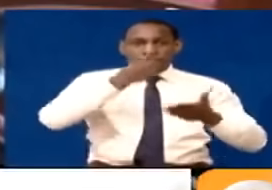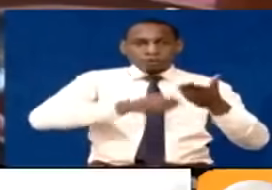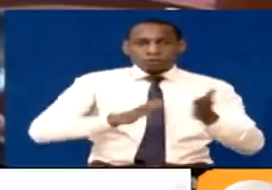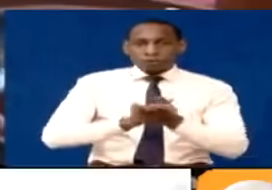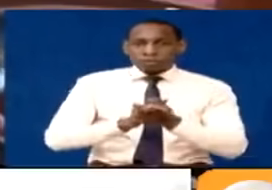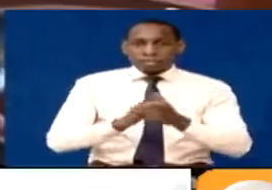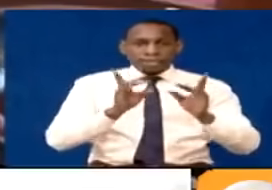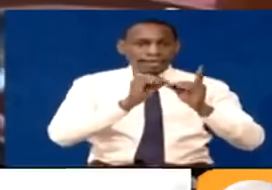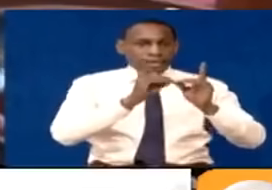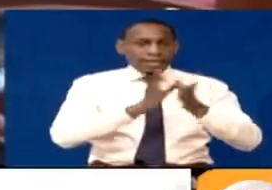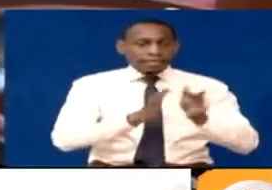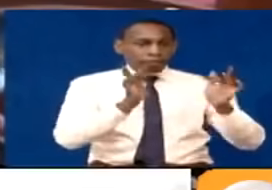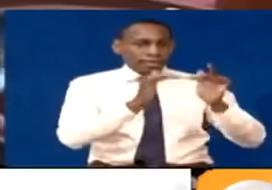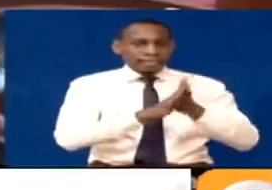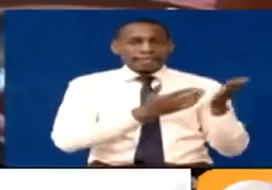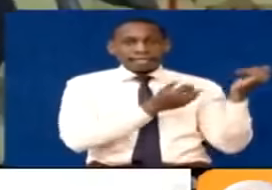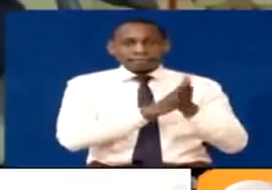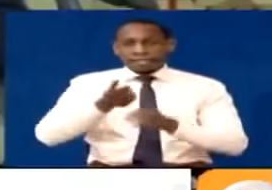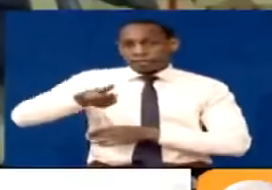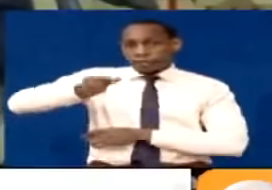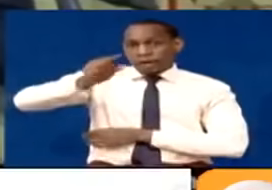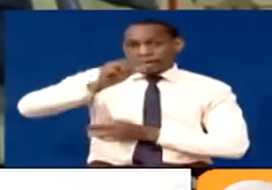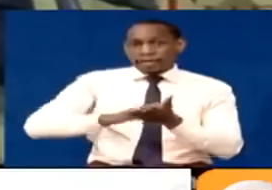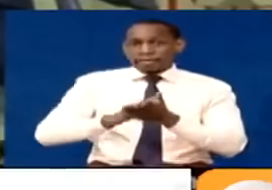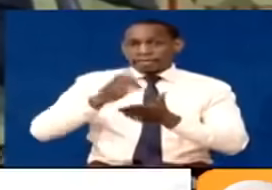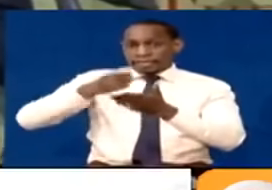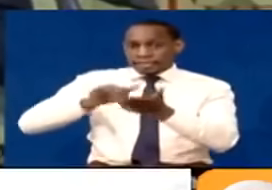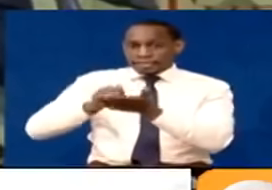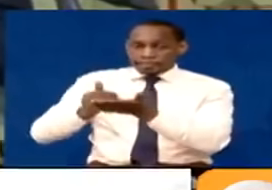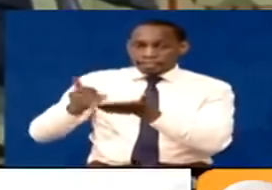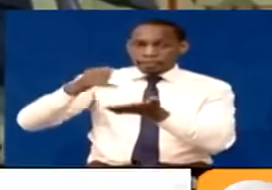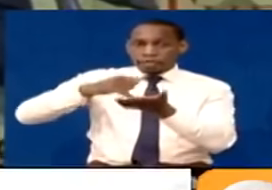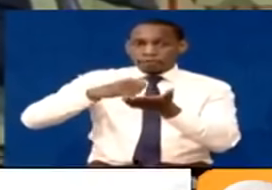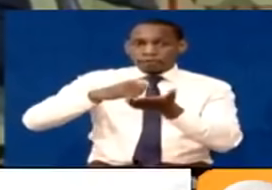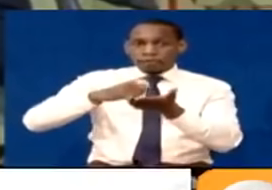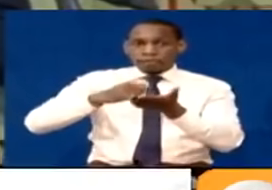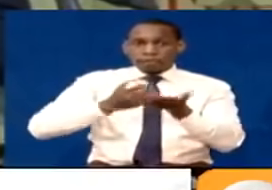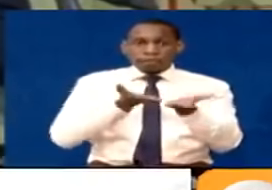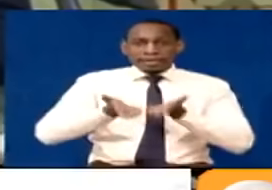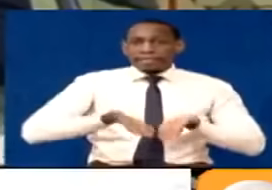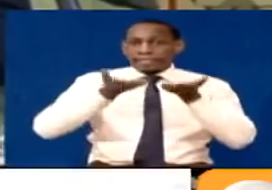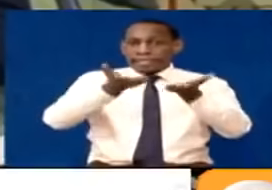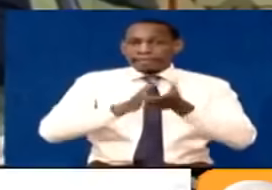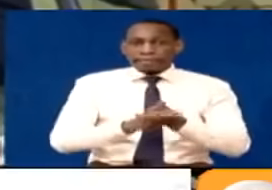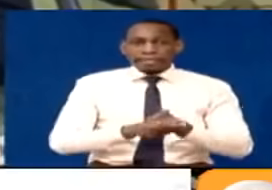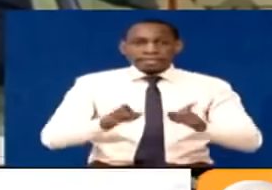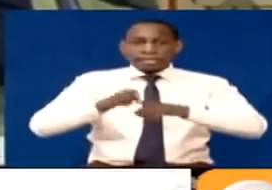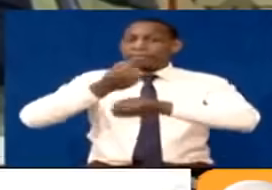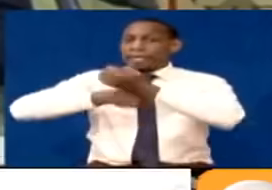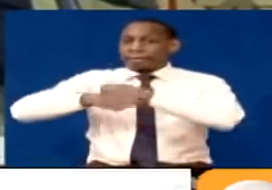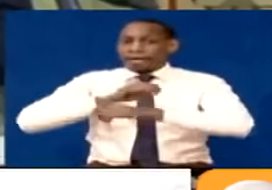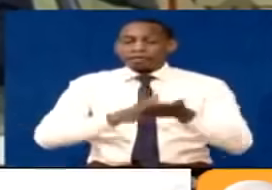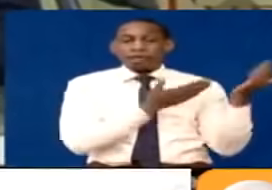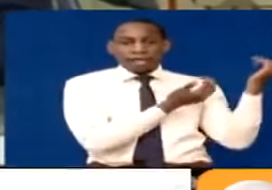Gharama ya data mtandaoni kitarajiwa kuongezeka kutokana na ushuru utakaojumuishwa kwa utoaji huduma. Hatua sawia na